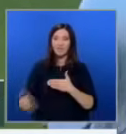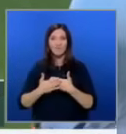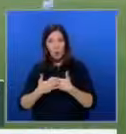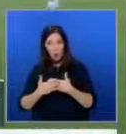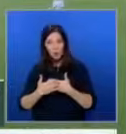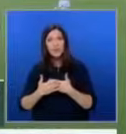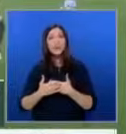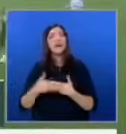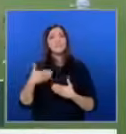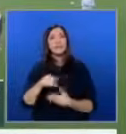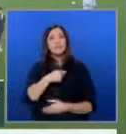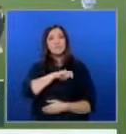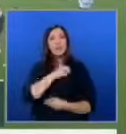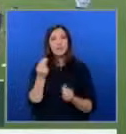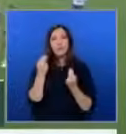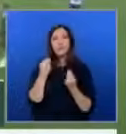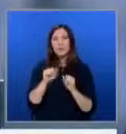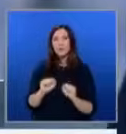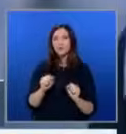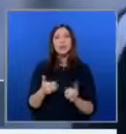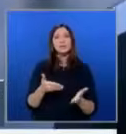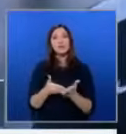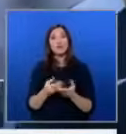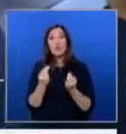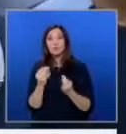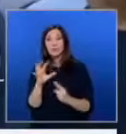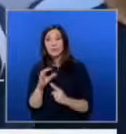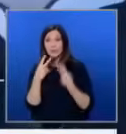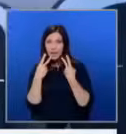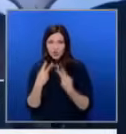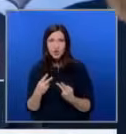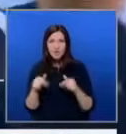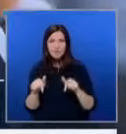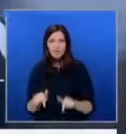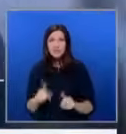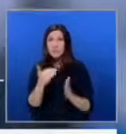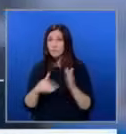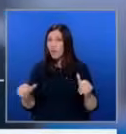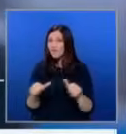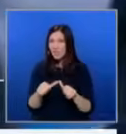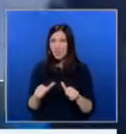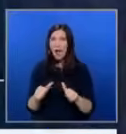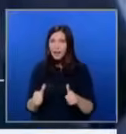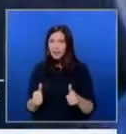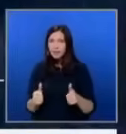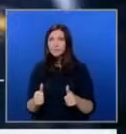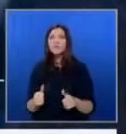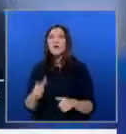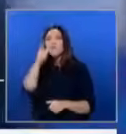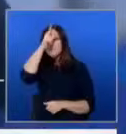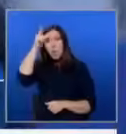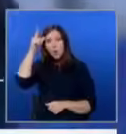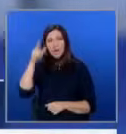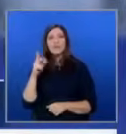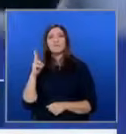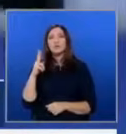пред Испания. Най-добрата защита срещу най-добрата атака ще гледаме днес на полуфинала в Мюнхен,